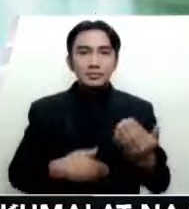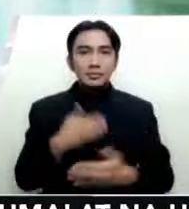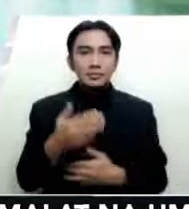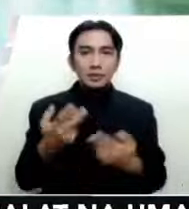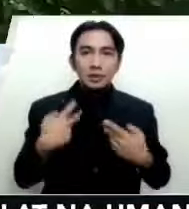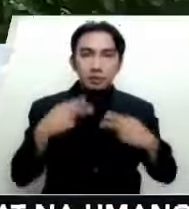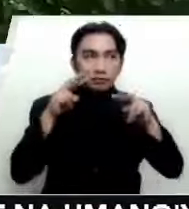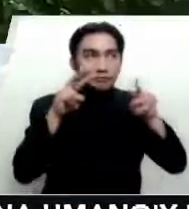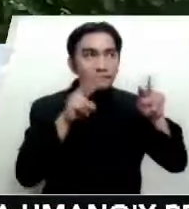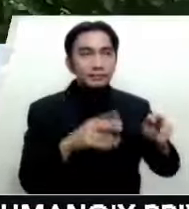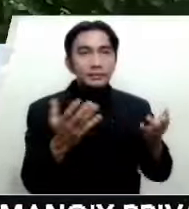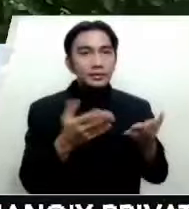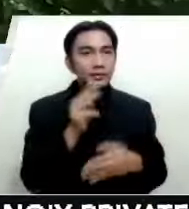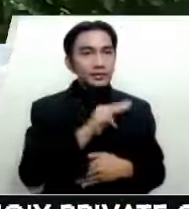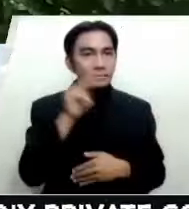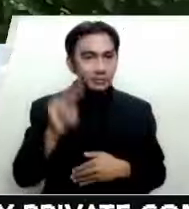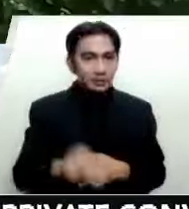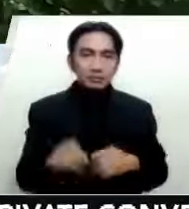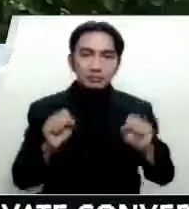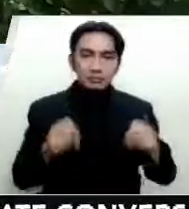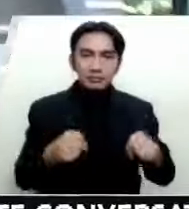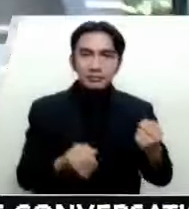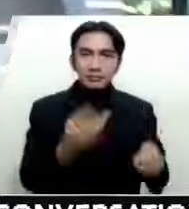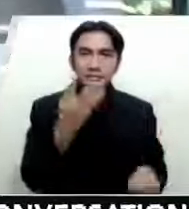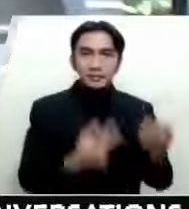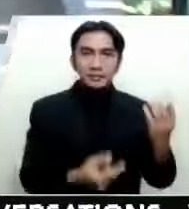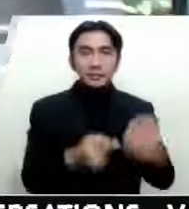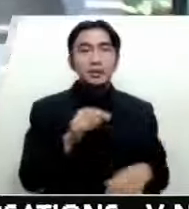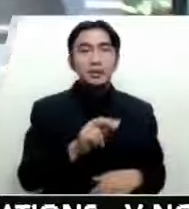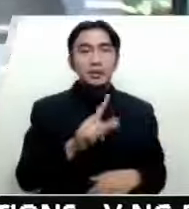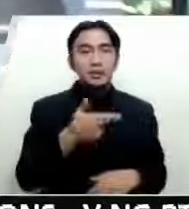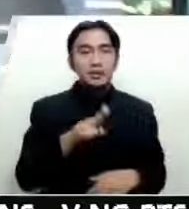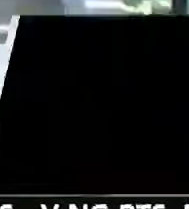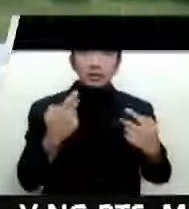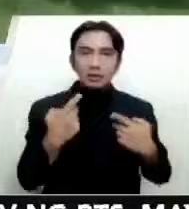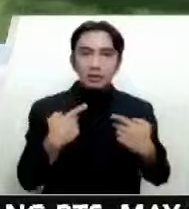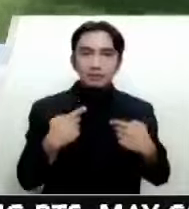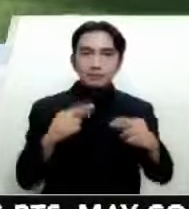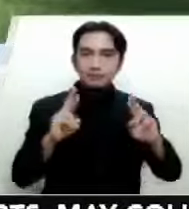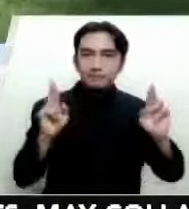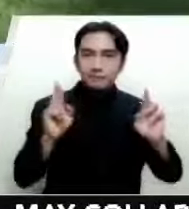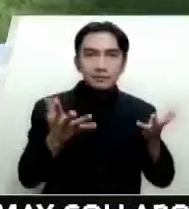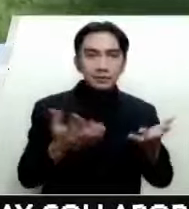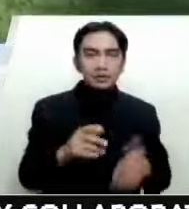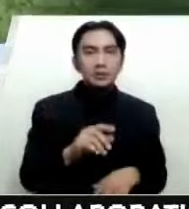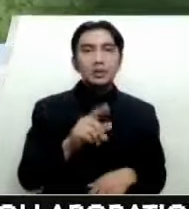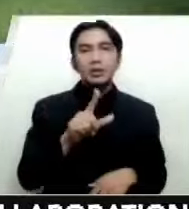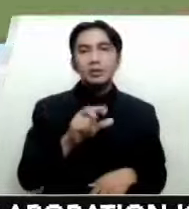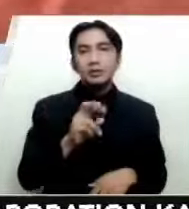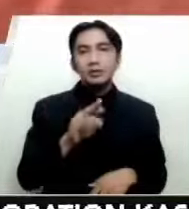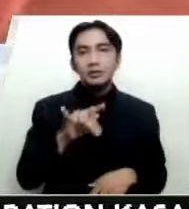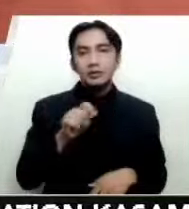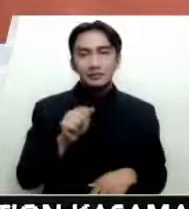lungsod ng Maynila. Ang national government sa Luneta naman magsasagawa ng countdown sa bisperas ng